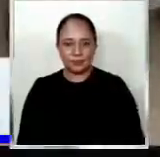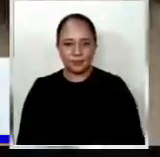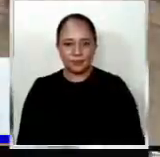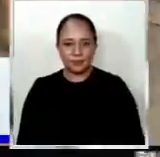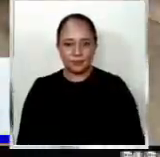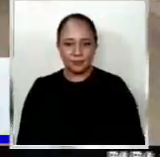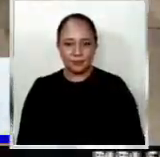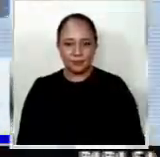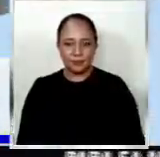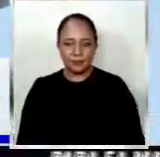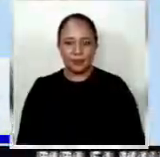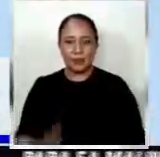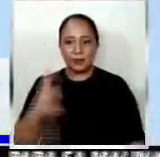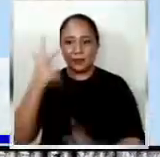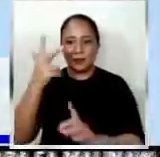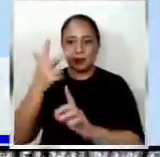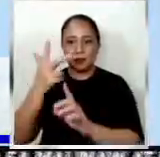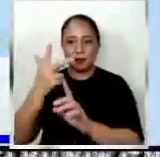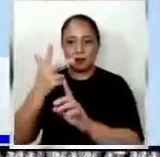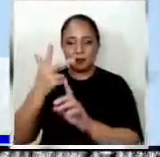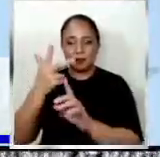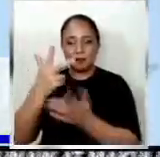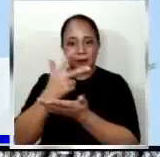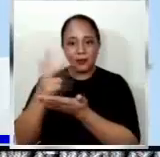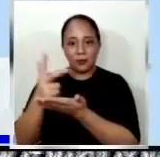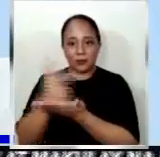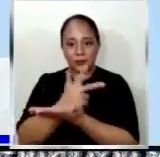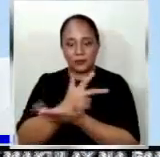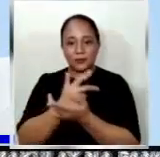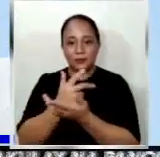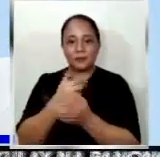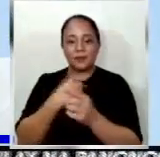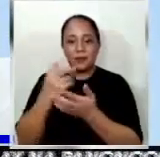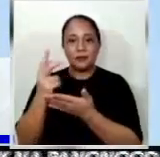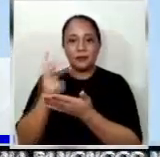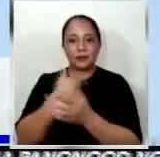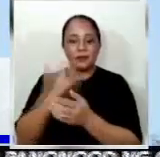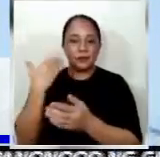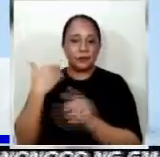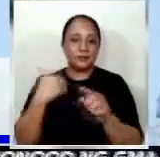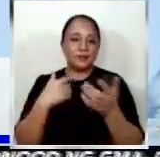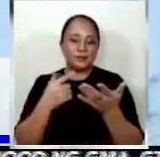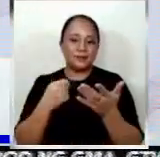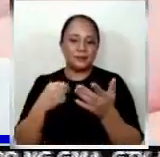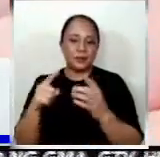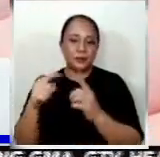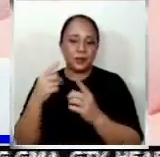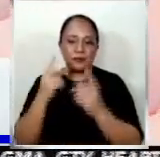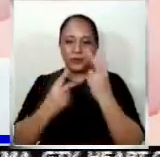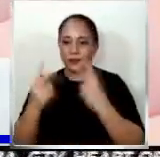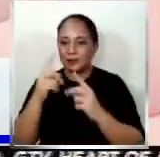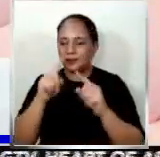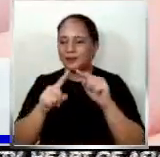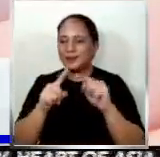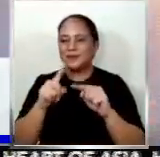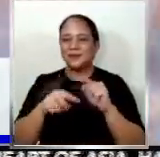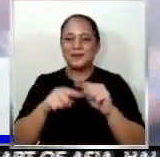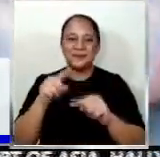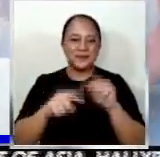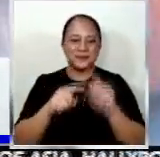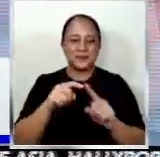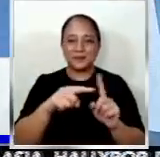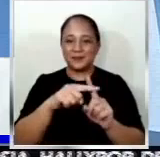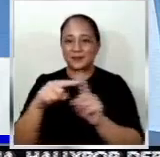Tatlong linggo bago magundas, dinalaw na ng mga magbabarkadang ito ang puntod ng kanilang namayapang kaibigan sa Manila North Cemetery. Bukod sa anibersaryo ng